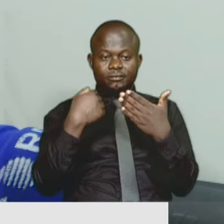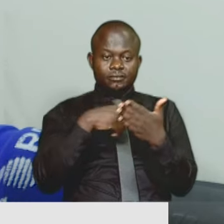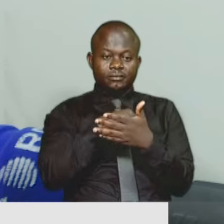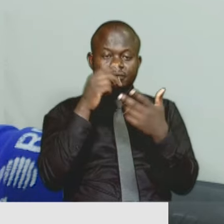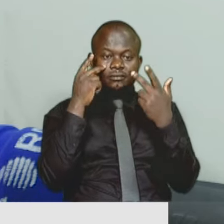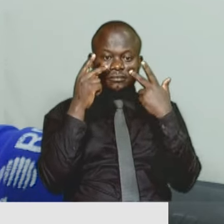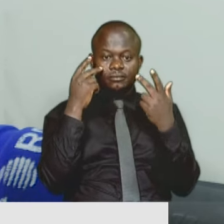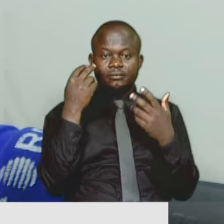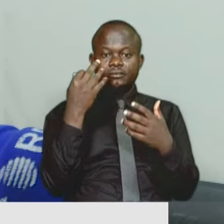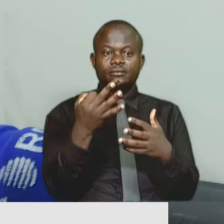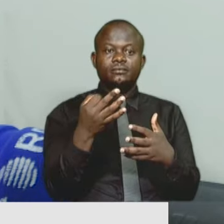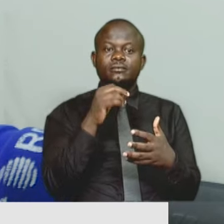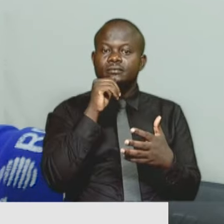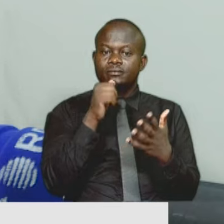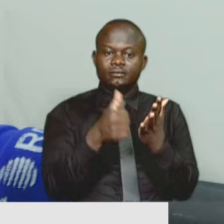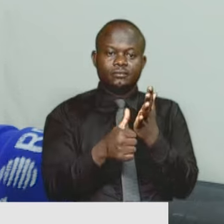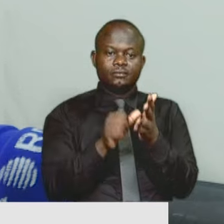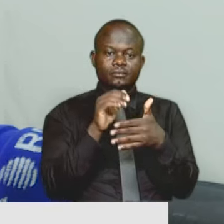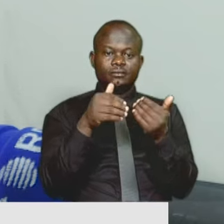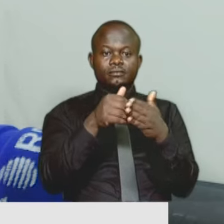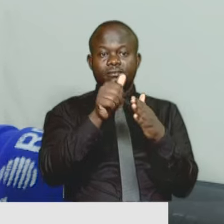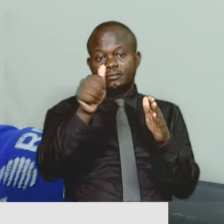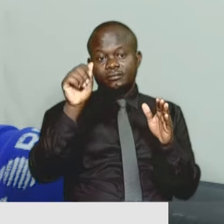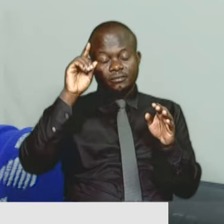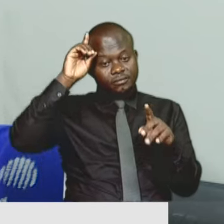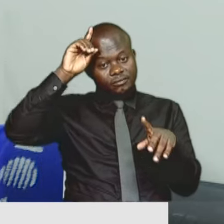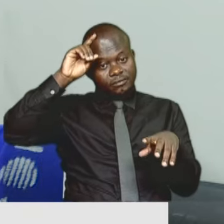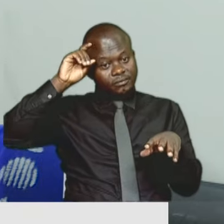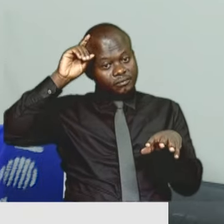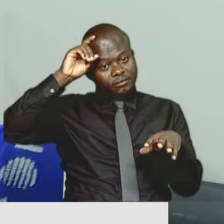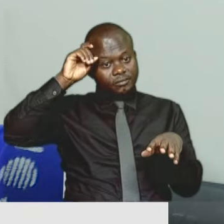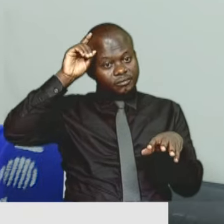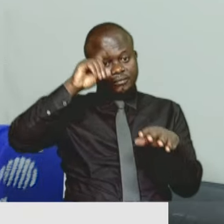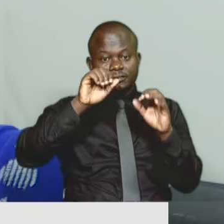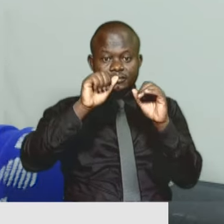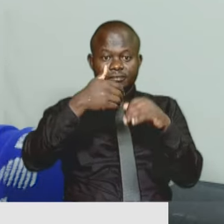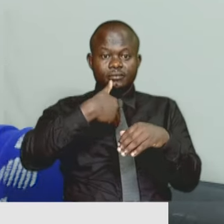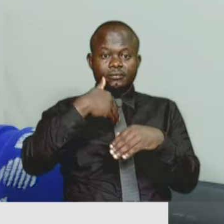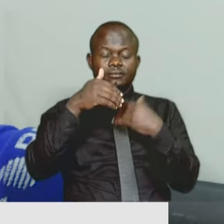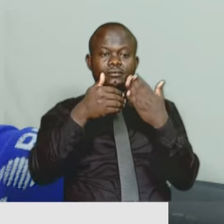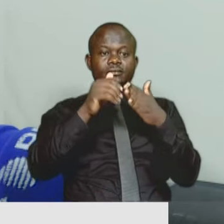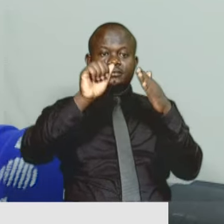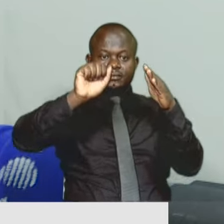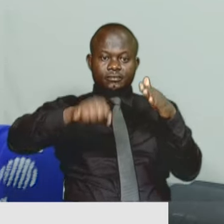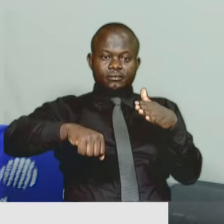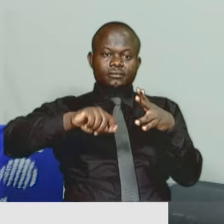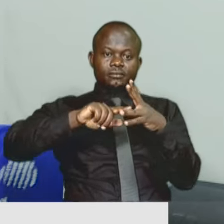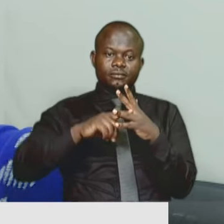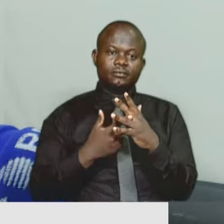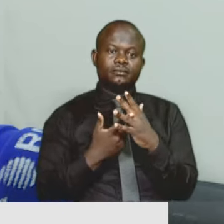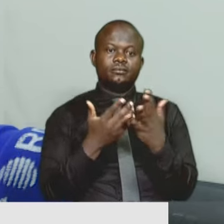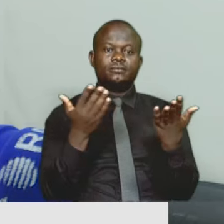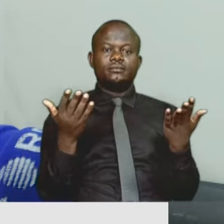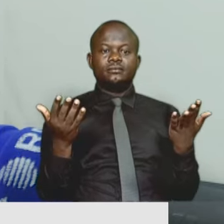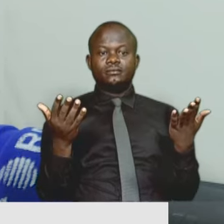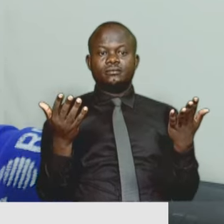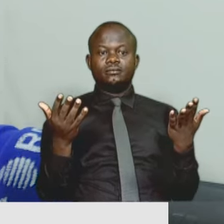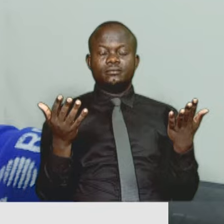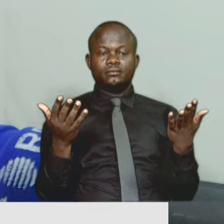niba ari nta kibazo cy'imitekereze baba bafite gishobora kuba intandaro yo kuzatuma